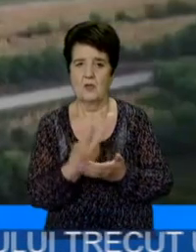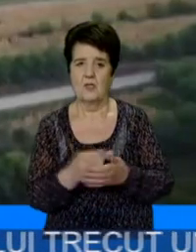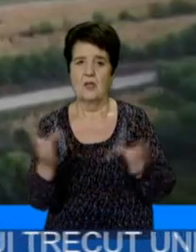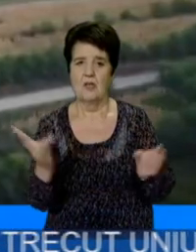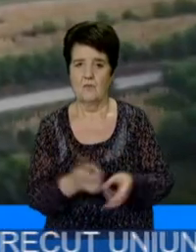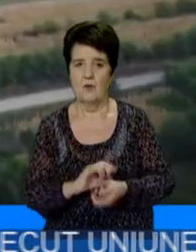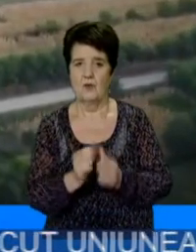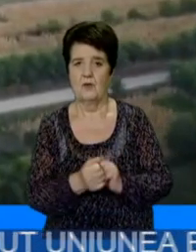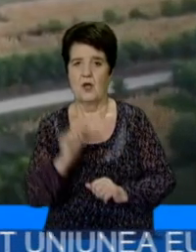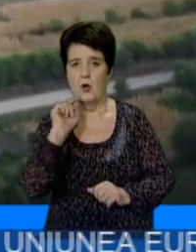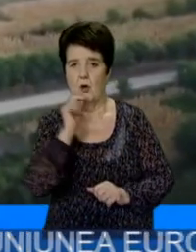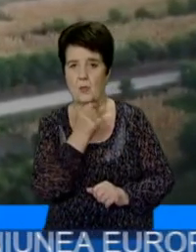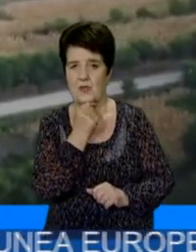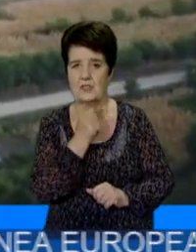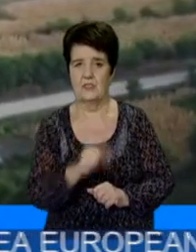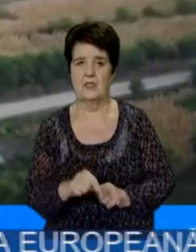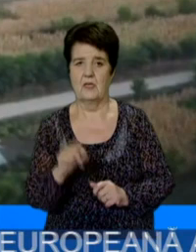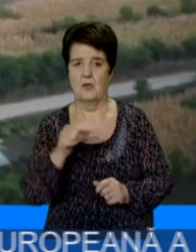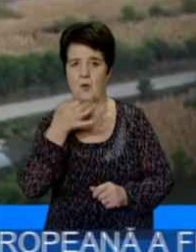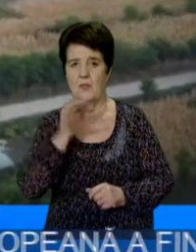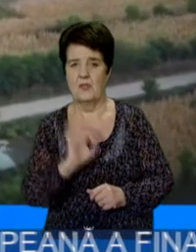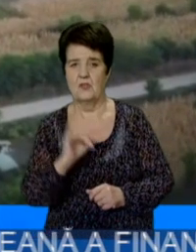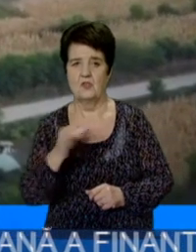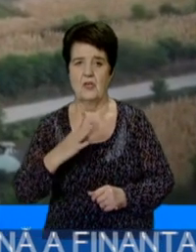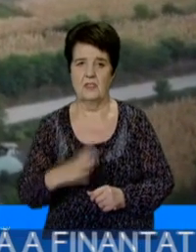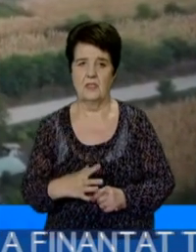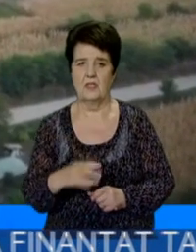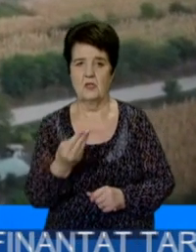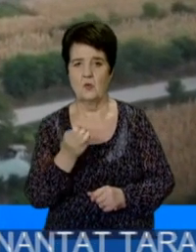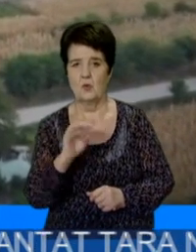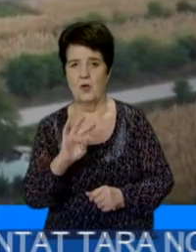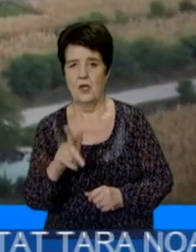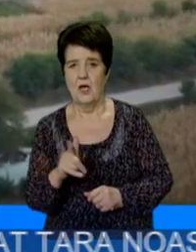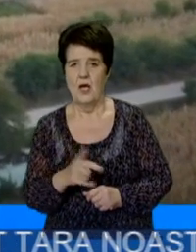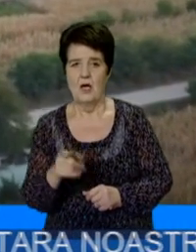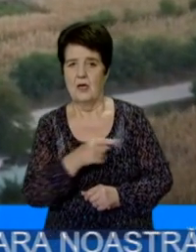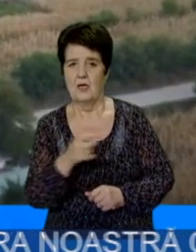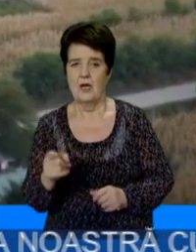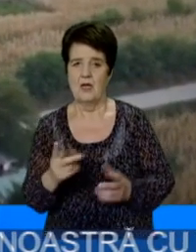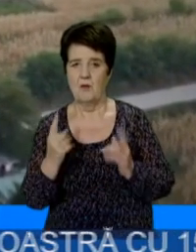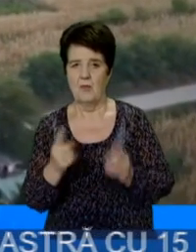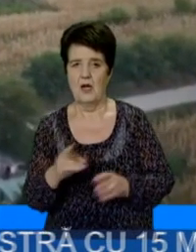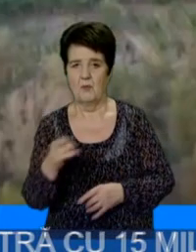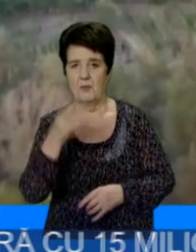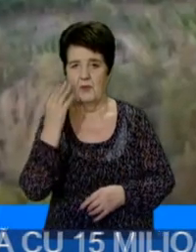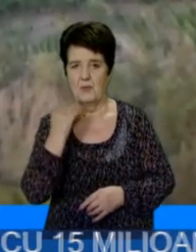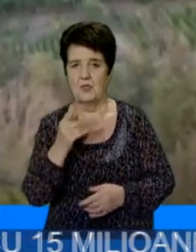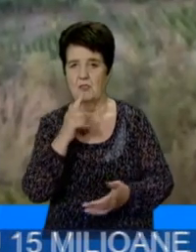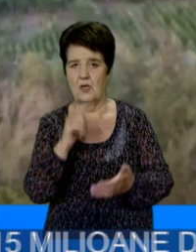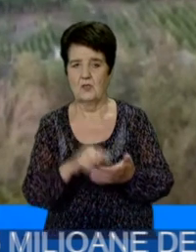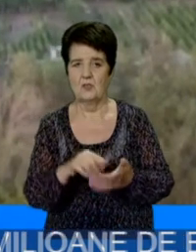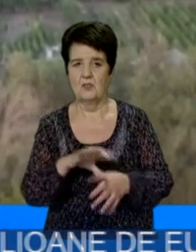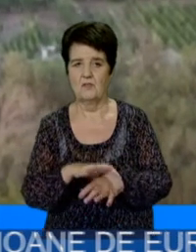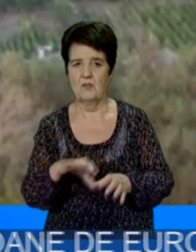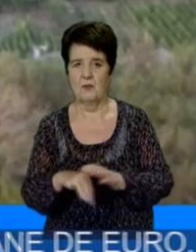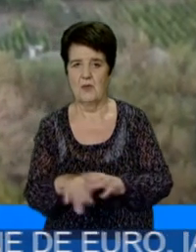e nevoie de un model Economic sustenabil competitiv și rezistent la șocuri în linii mari Republica Moldova a ajuns în Pro Capcana